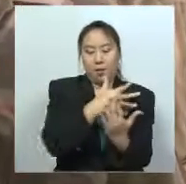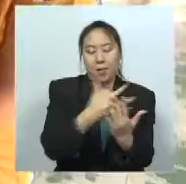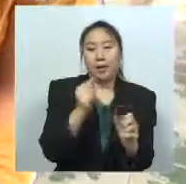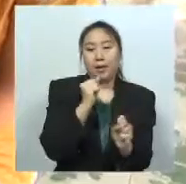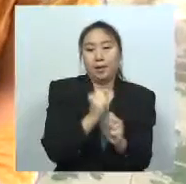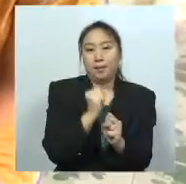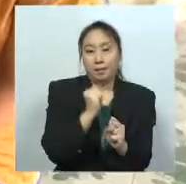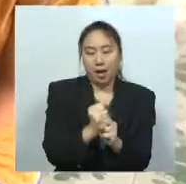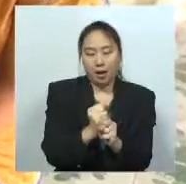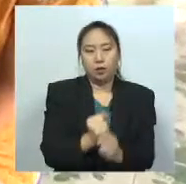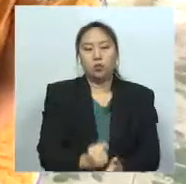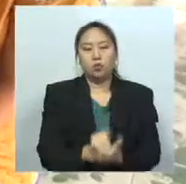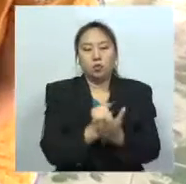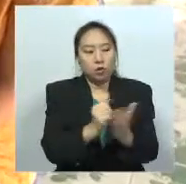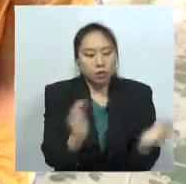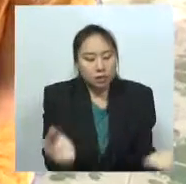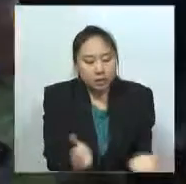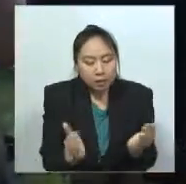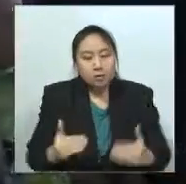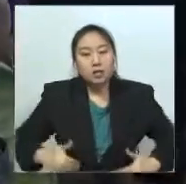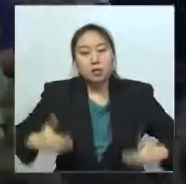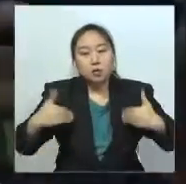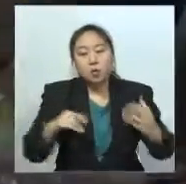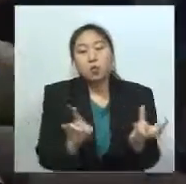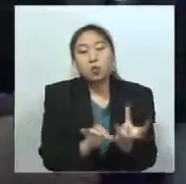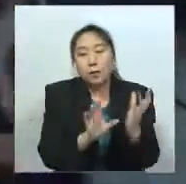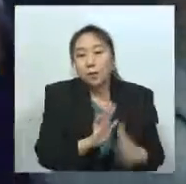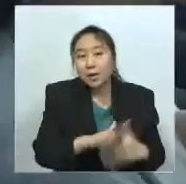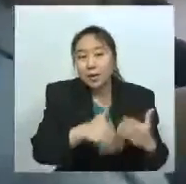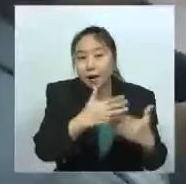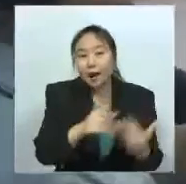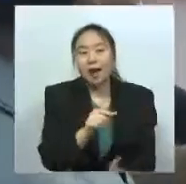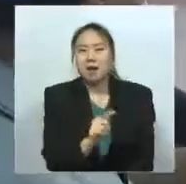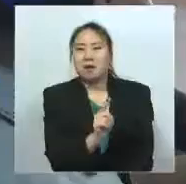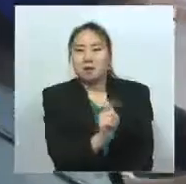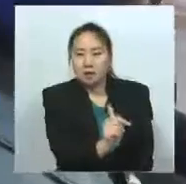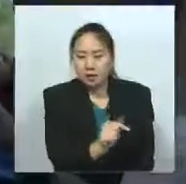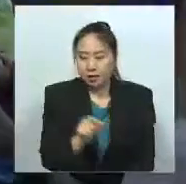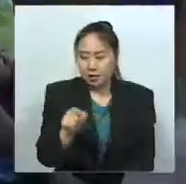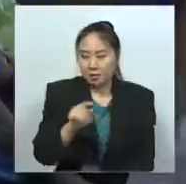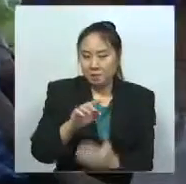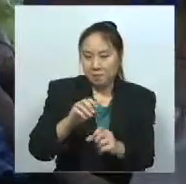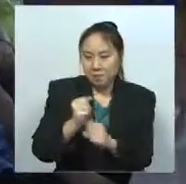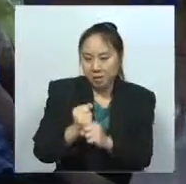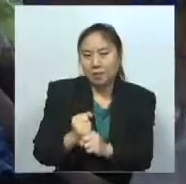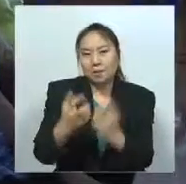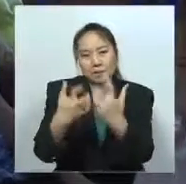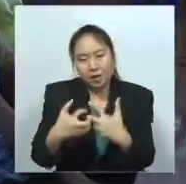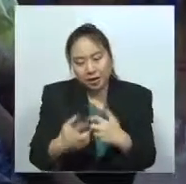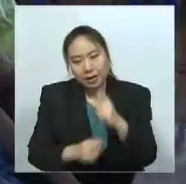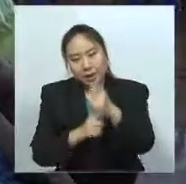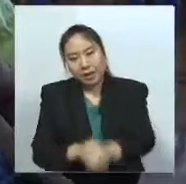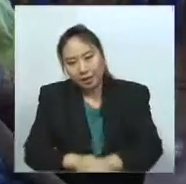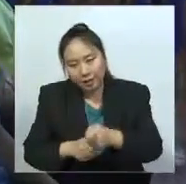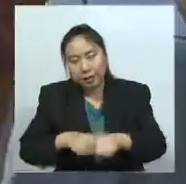านที่จะไปเสริมศักยภาพและพัฒนาคุณภาพชีวิตจุดนี้ก็ประสบความสำเร็จการปฏิรูปโครงสร้างการผลิตภาคการเกษตรทั้งด้าน